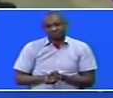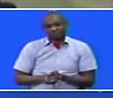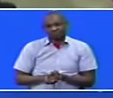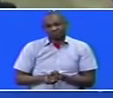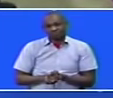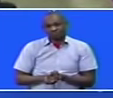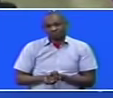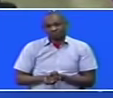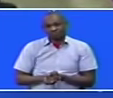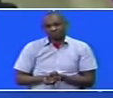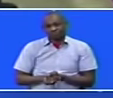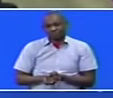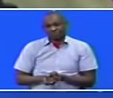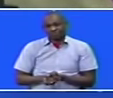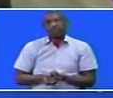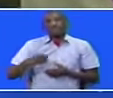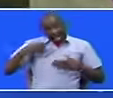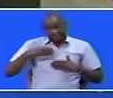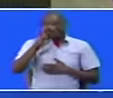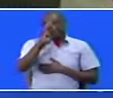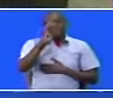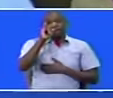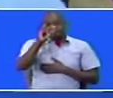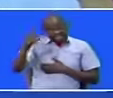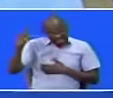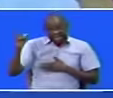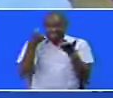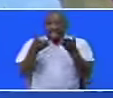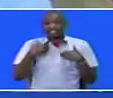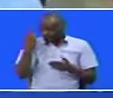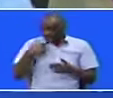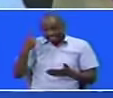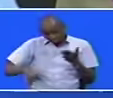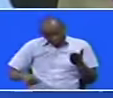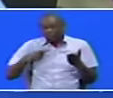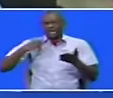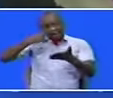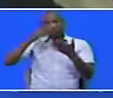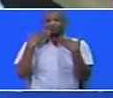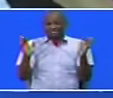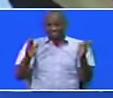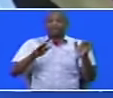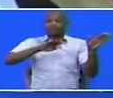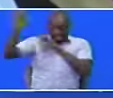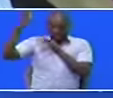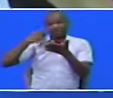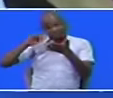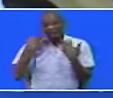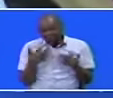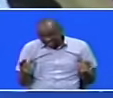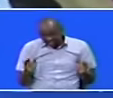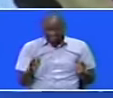Iko mswada ambayo imefika ambayo tulisema na tukapitisha National Assembly